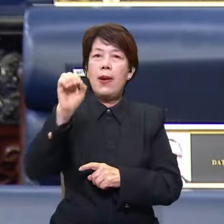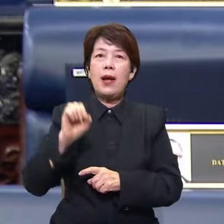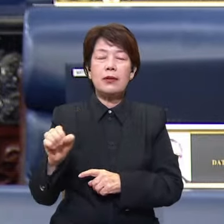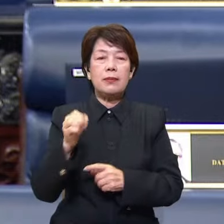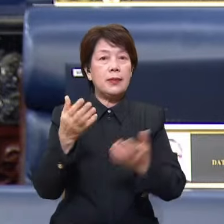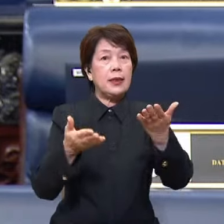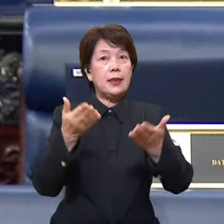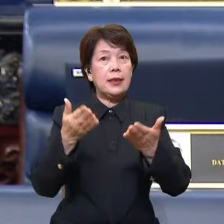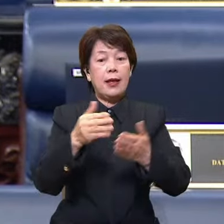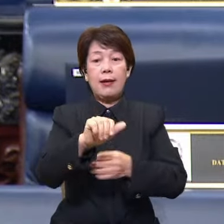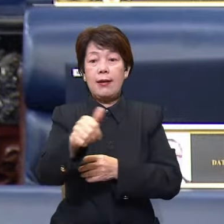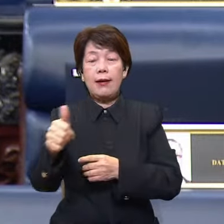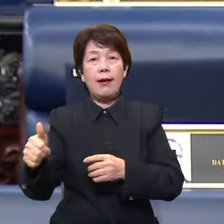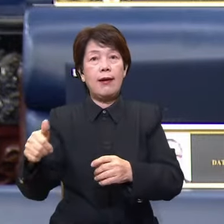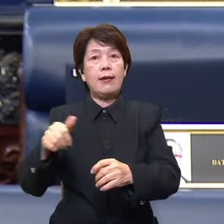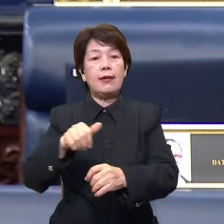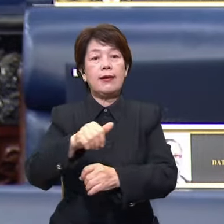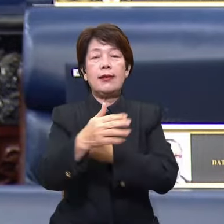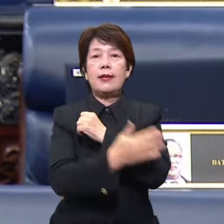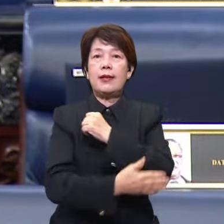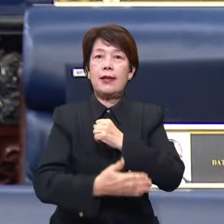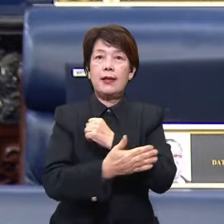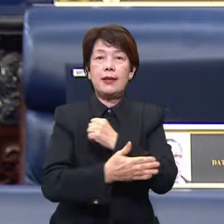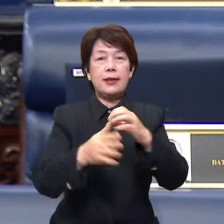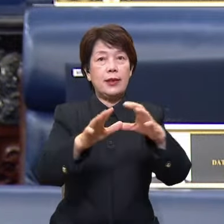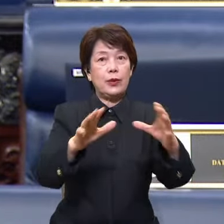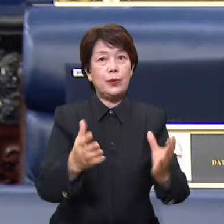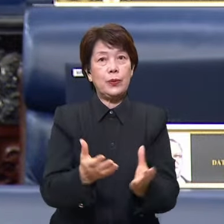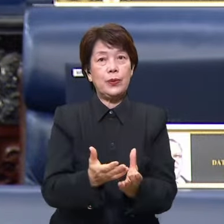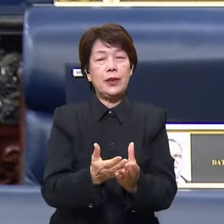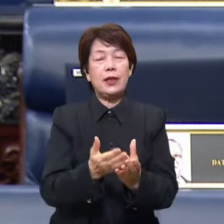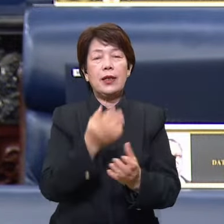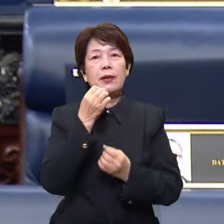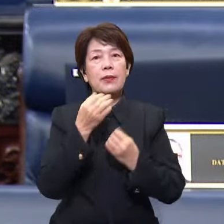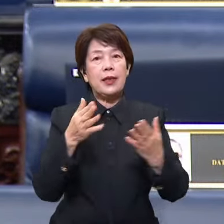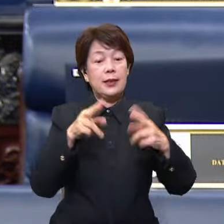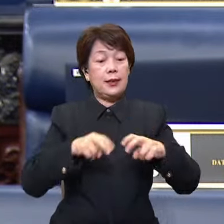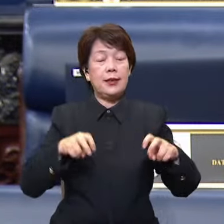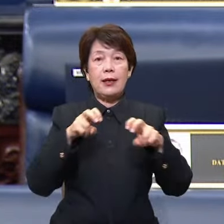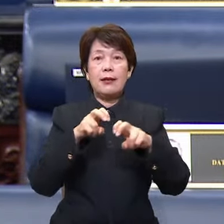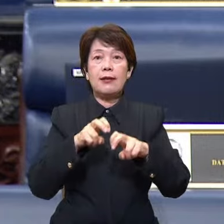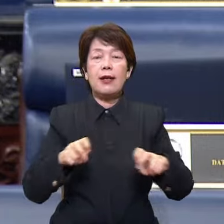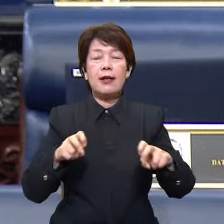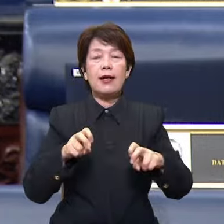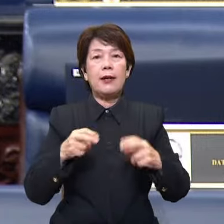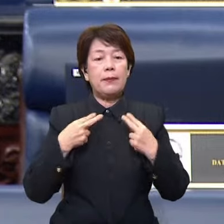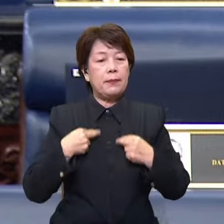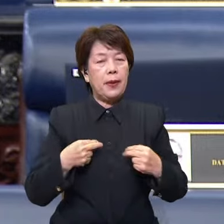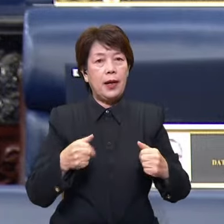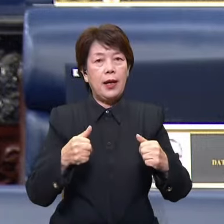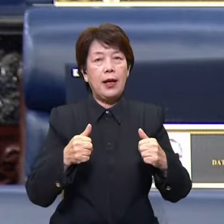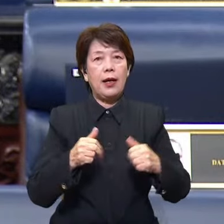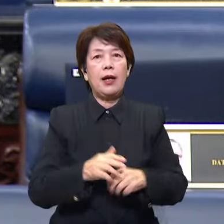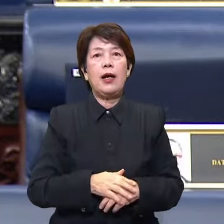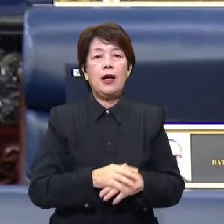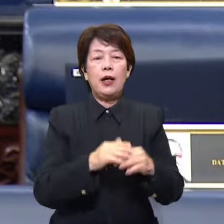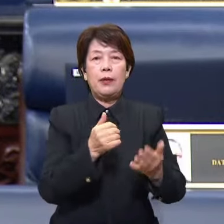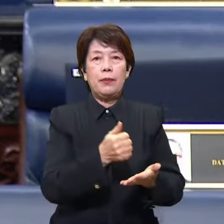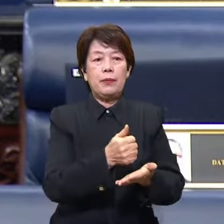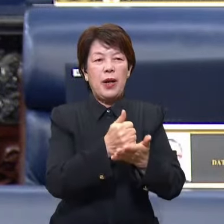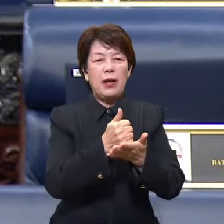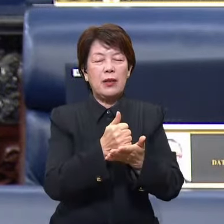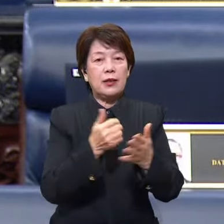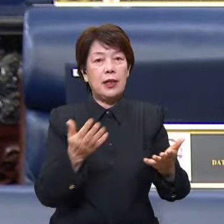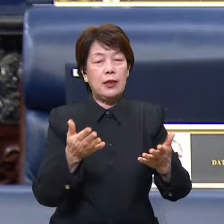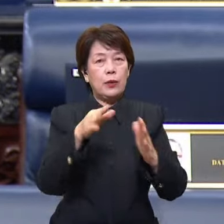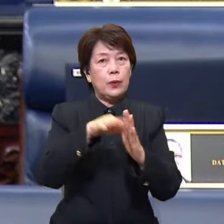berbanding negara-negara jiran, bahkan di dunia. Justru itu, pendekatan pembiayaan kesihatan yang akan diambil kementerian adalah untuk mengurangkan inefficient spending